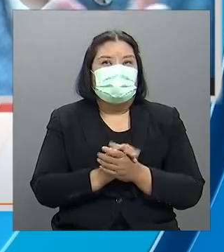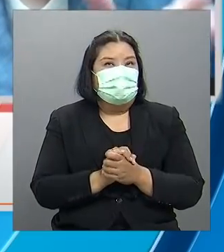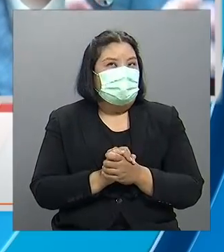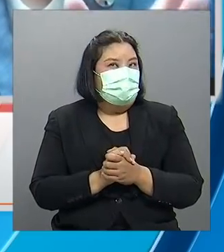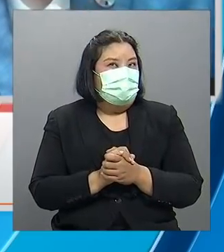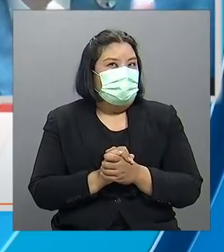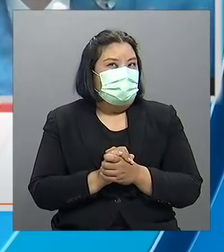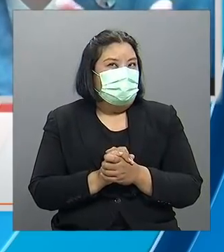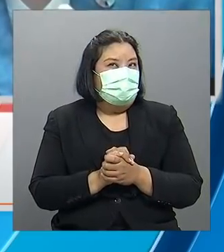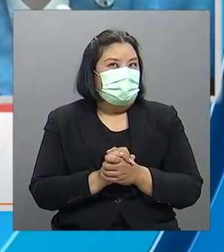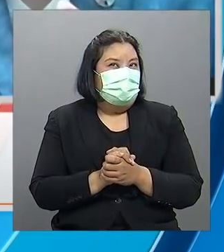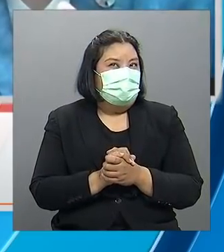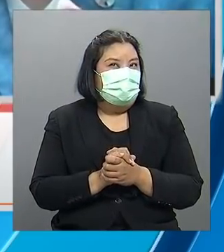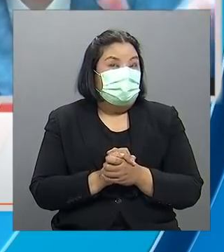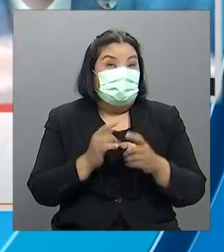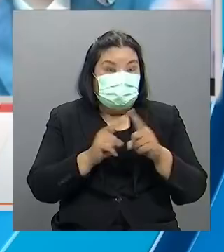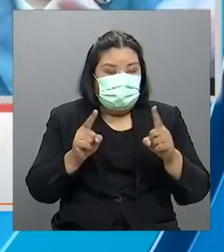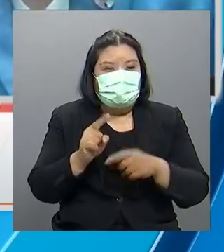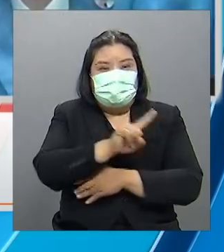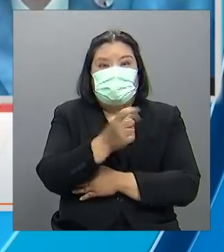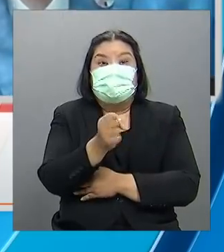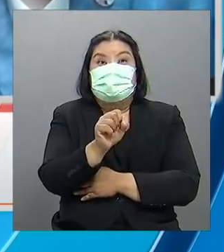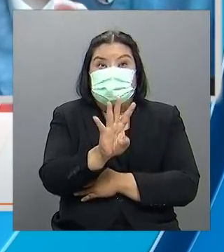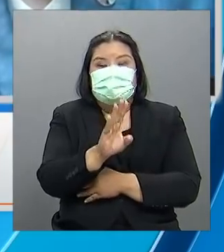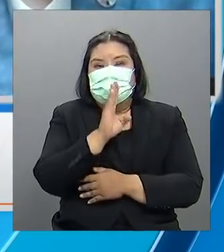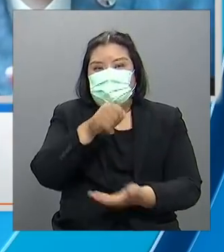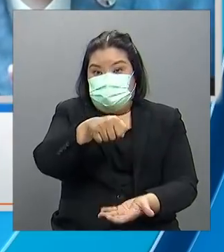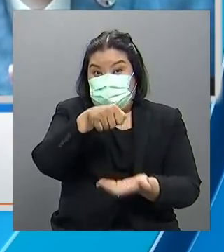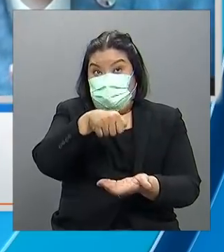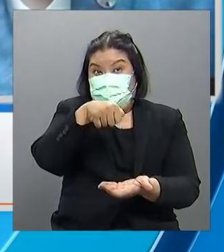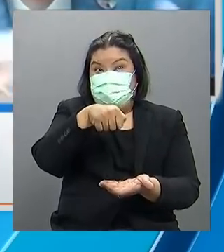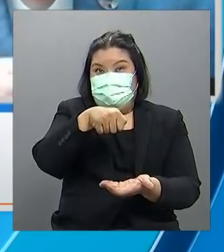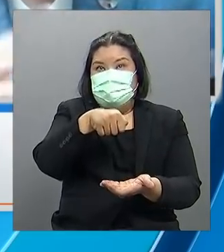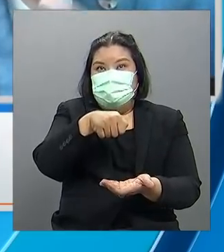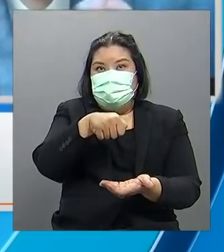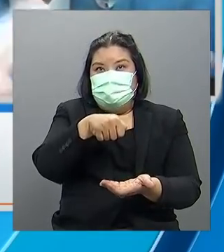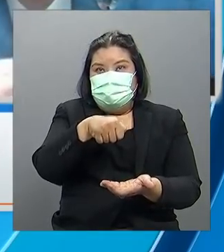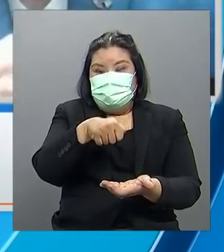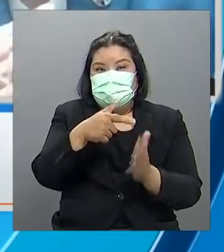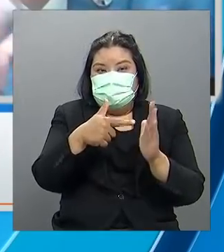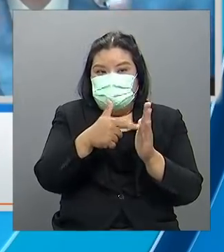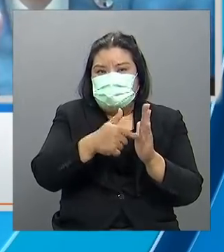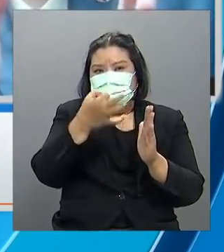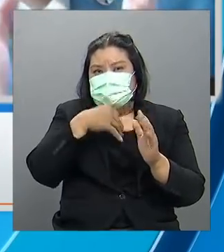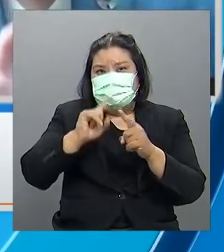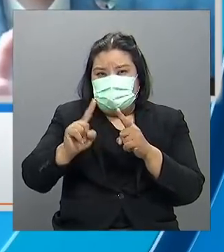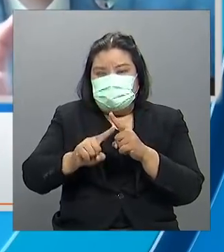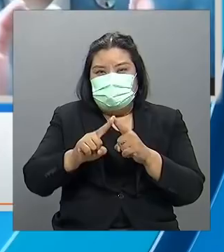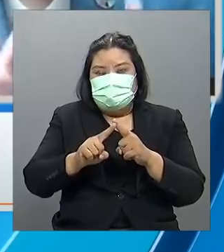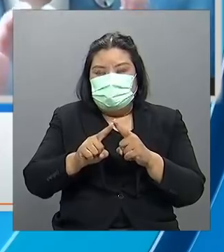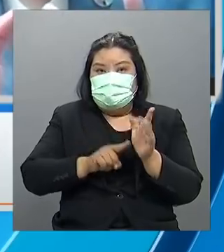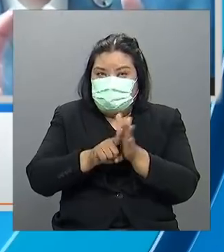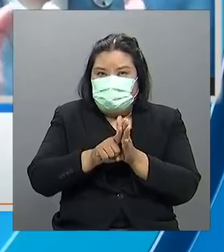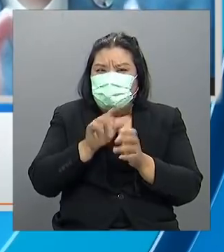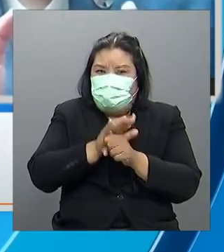ช่วยให้ระยะเวลา 7-14 วันที่กล่องยาเนี่ยไปอยู่ที่เขาเนี่ยทำให้อาการเขาดีขึ้นบรรเทาเบาบางลงไปได้บ้